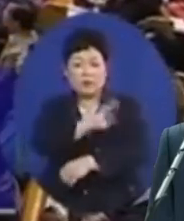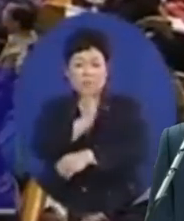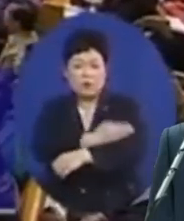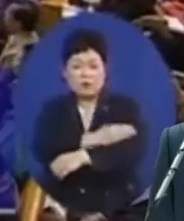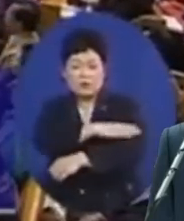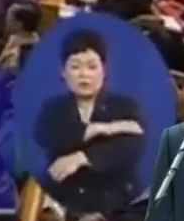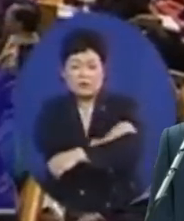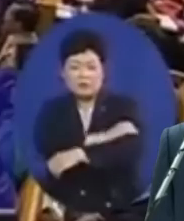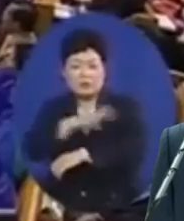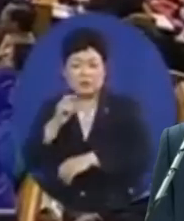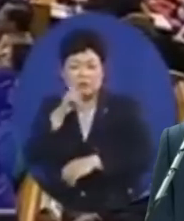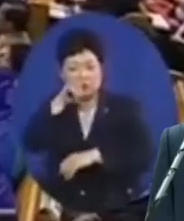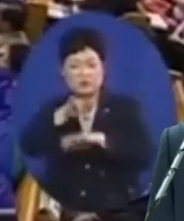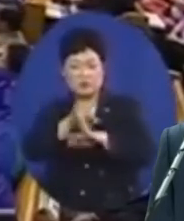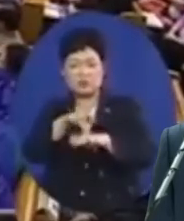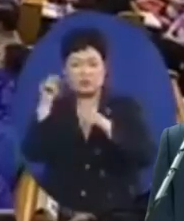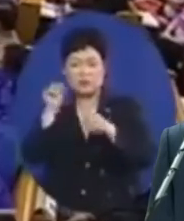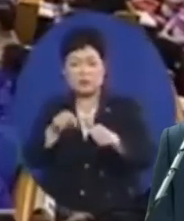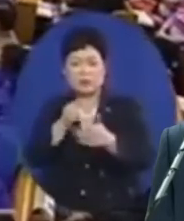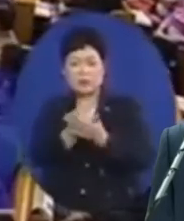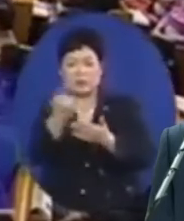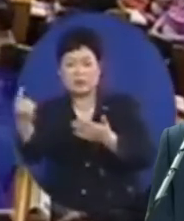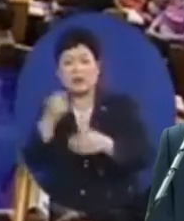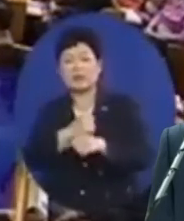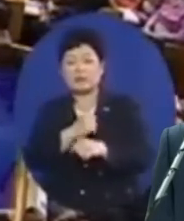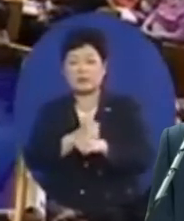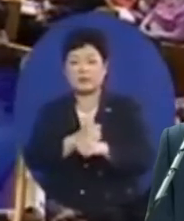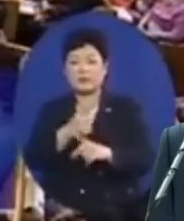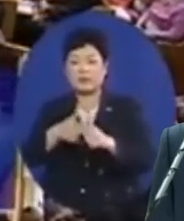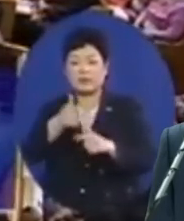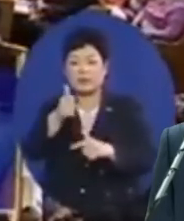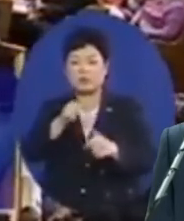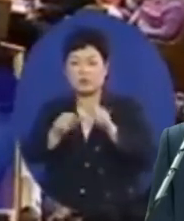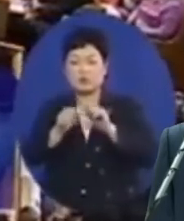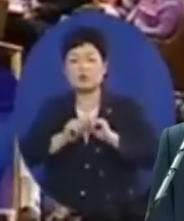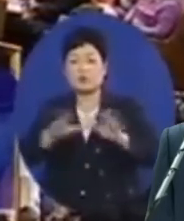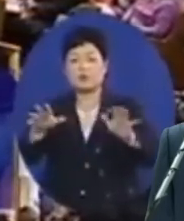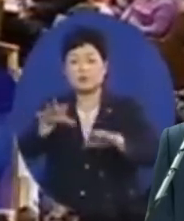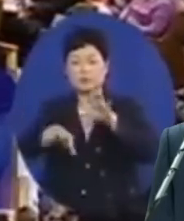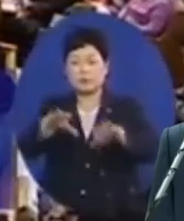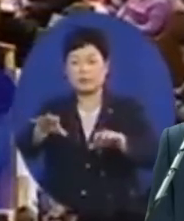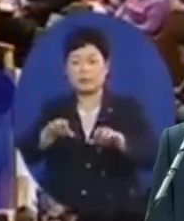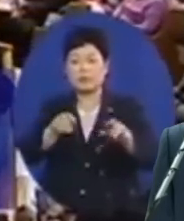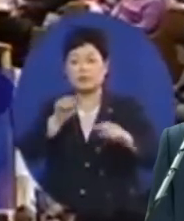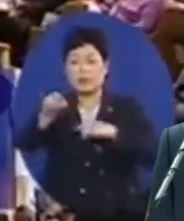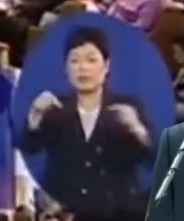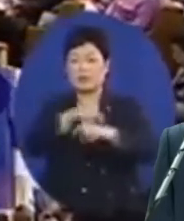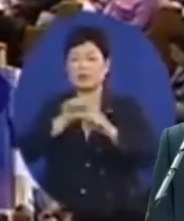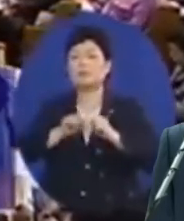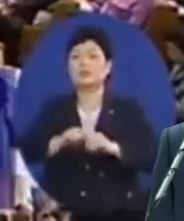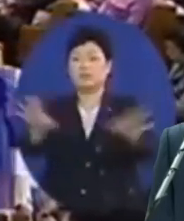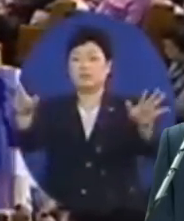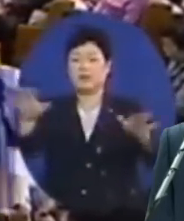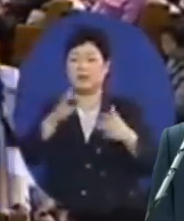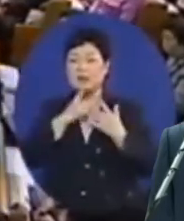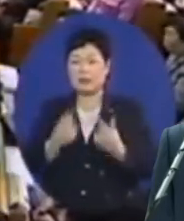능력으로 더러운 귀신을 명하시며 나가는 듯 하더라. 이에 예수의 소문이 그 근방 사방에 퍼지더라.